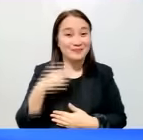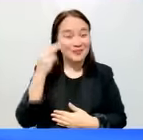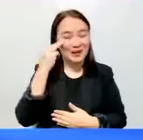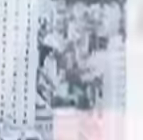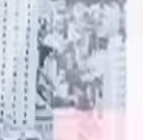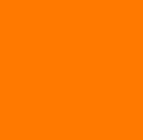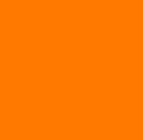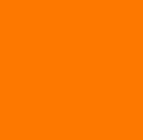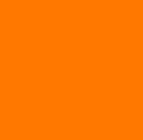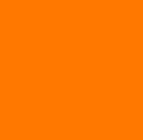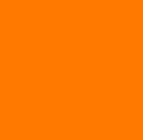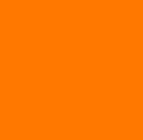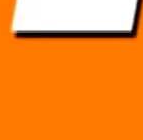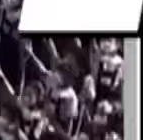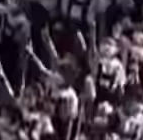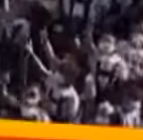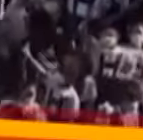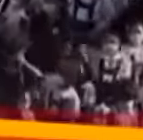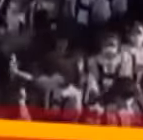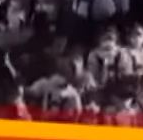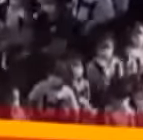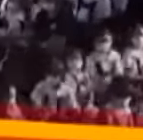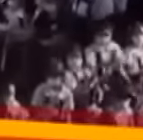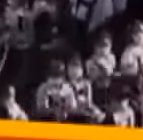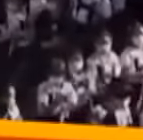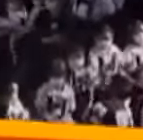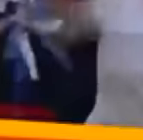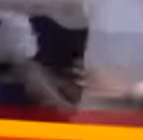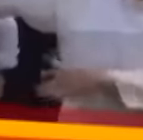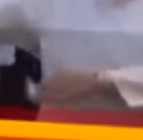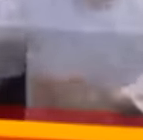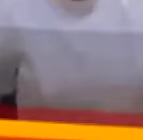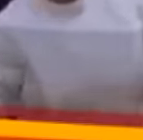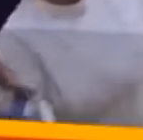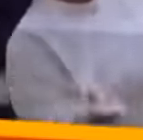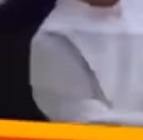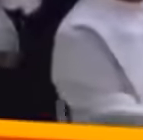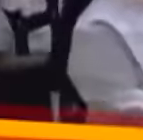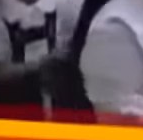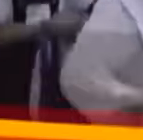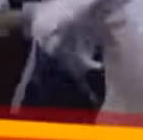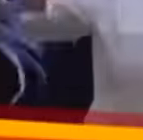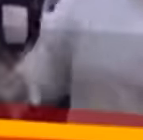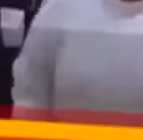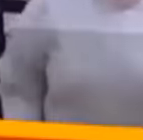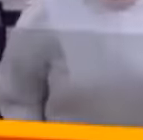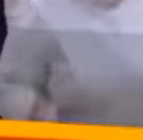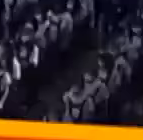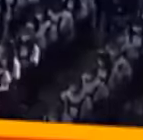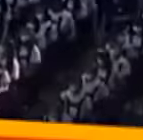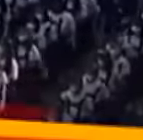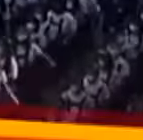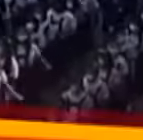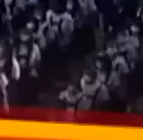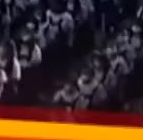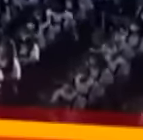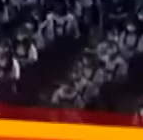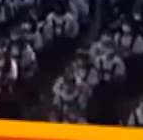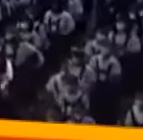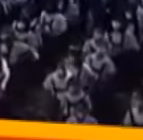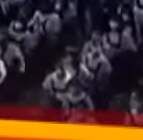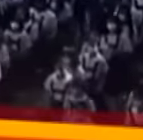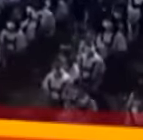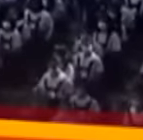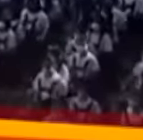love. Susunod, mga mag-aral at guro sa isang paaralan sa Maynila sumayaw bilang pakikisa sa